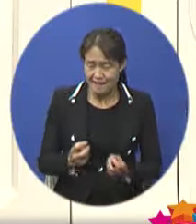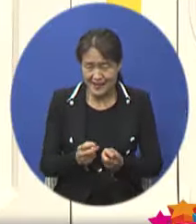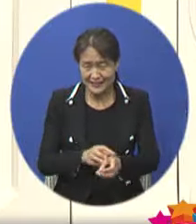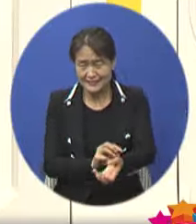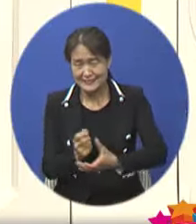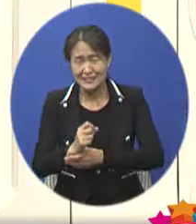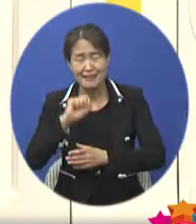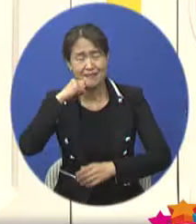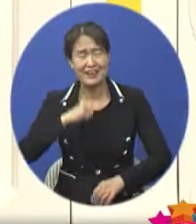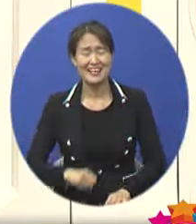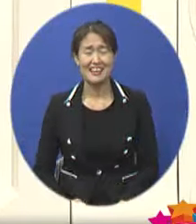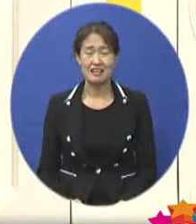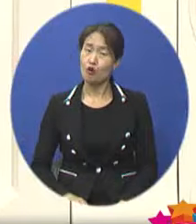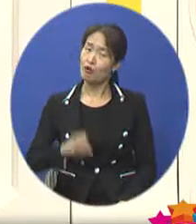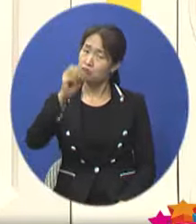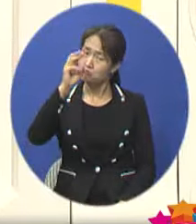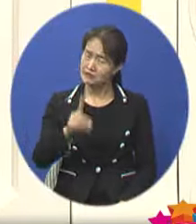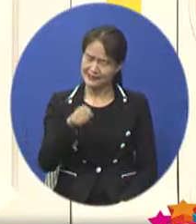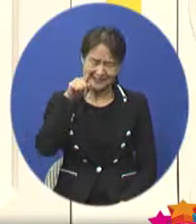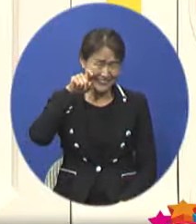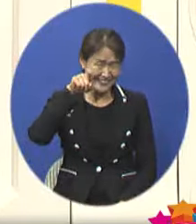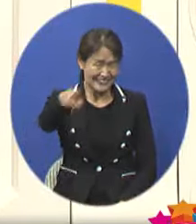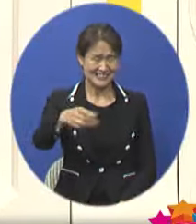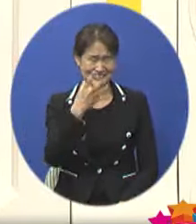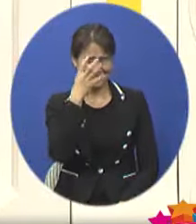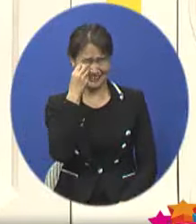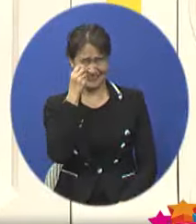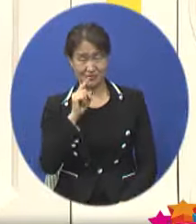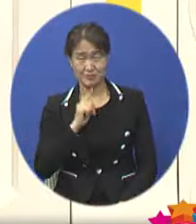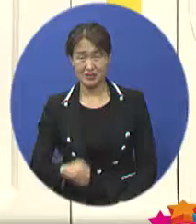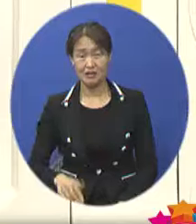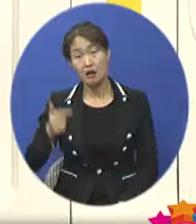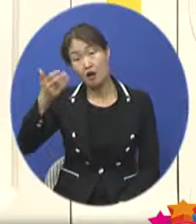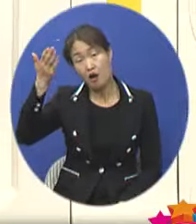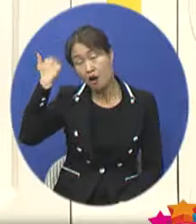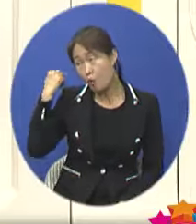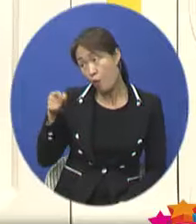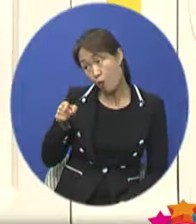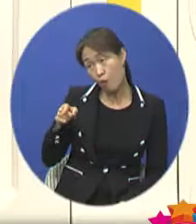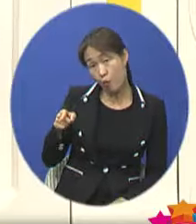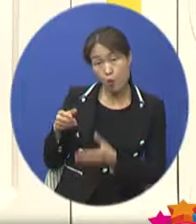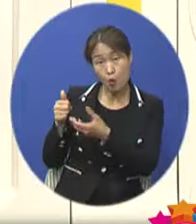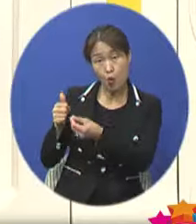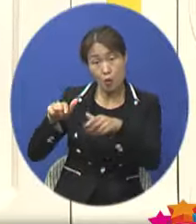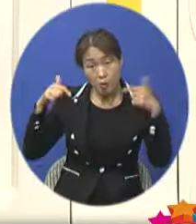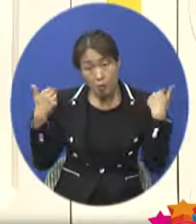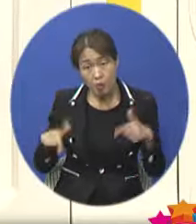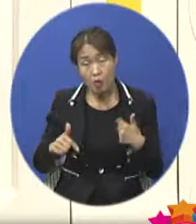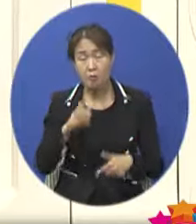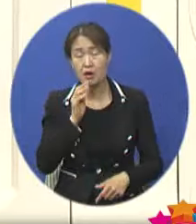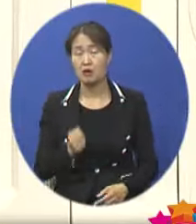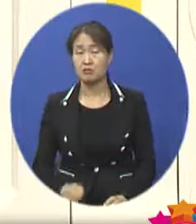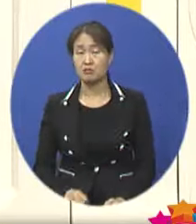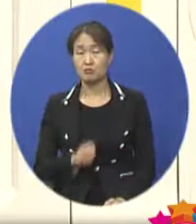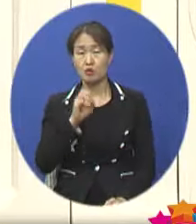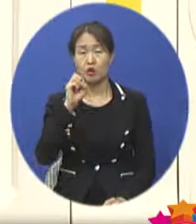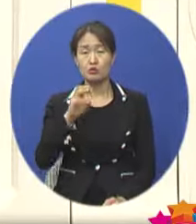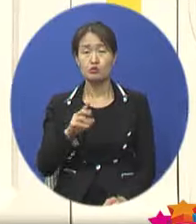그니까. 강주 사람들 이상한 사람들이요. 옛날에는 저쪽으로 많이 오시더만요, 이부영 씨. 강주 그